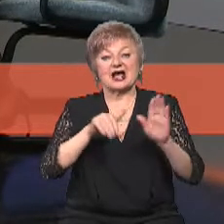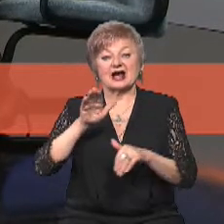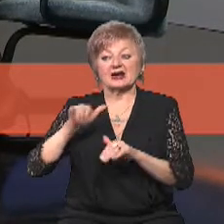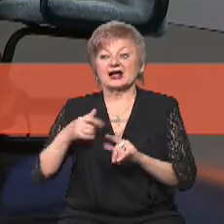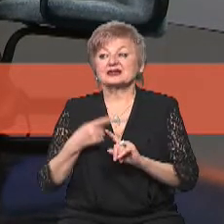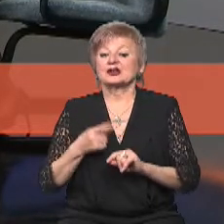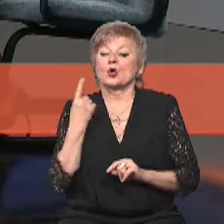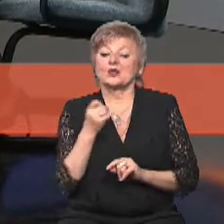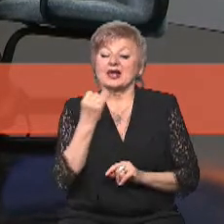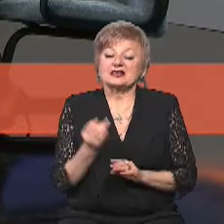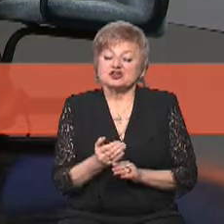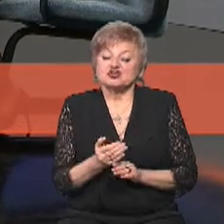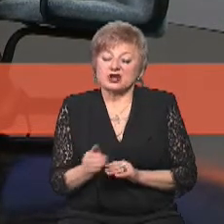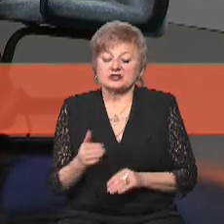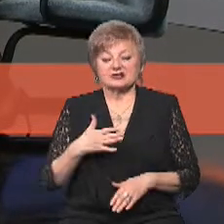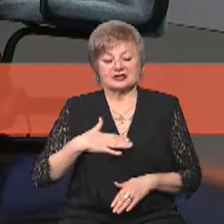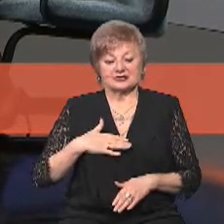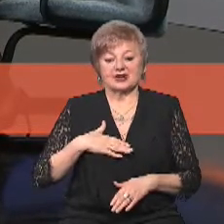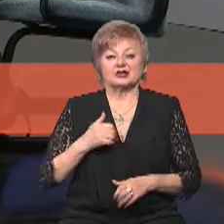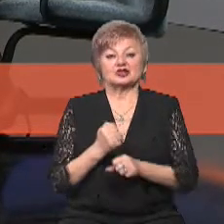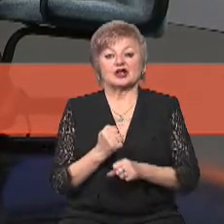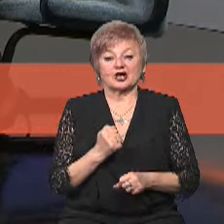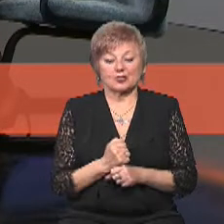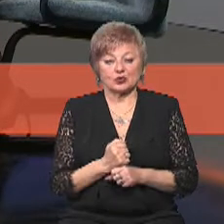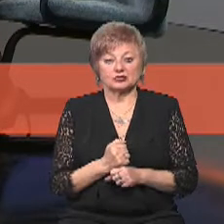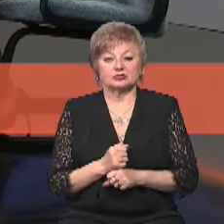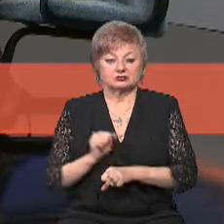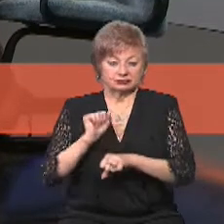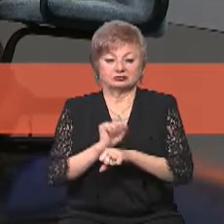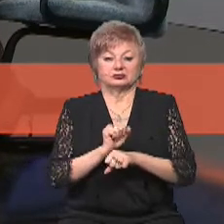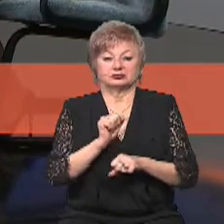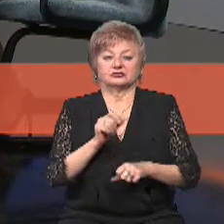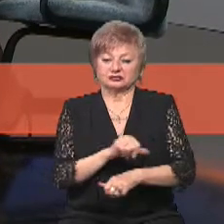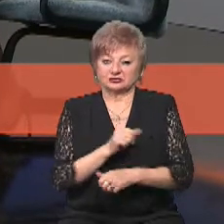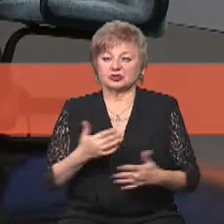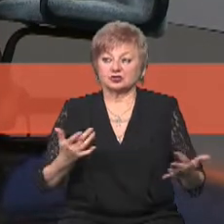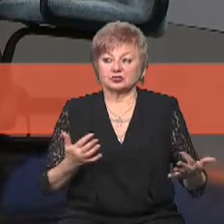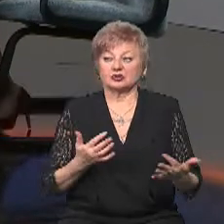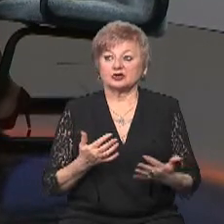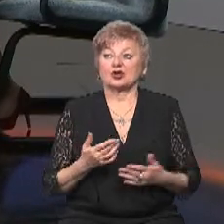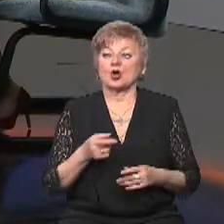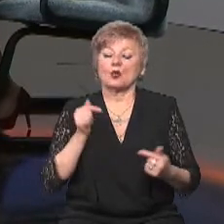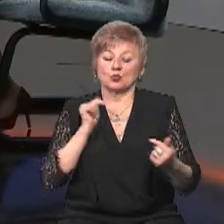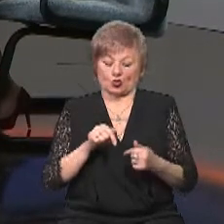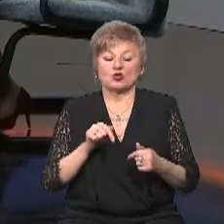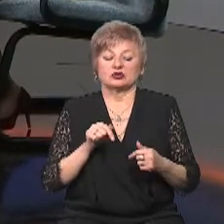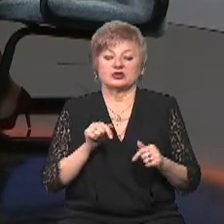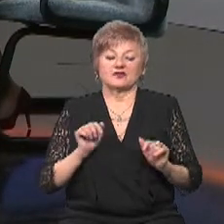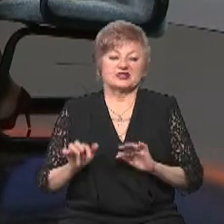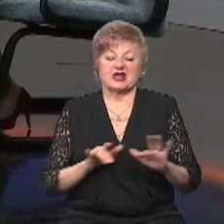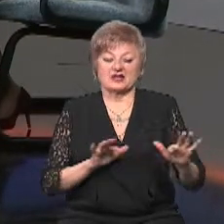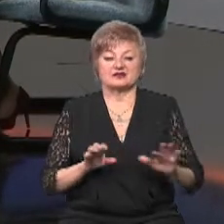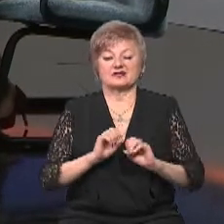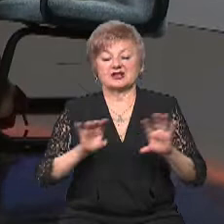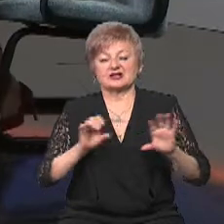лише одна з частин нашого проєкту «Бошки стоп» і взагалі ідеї, да, протидії наркоторгівлі,